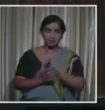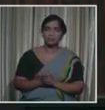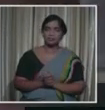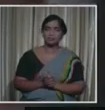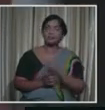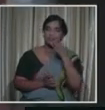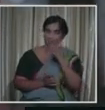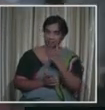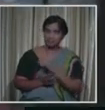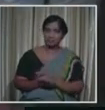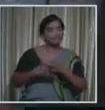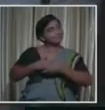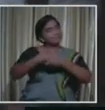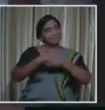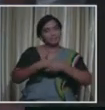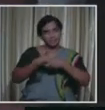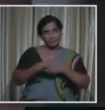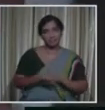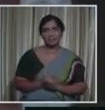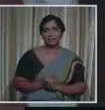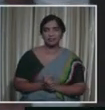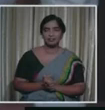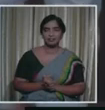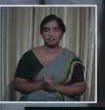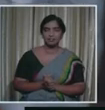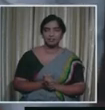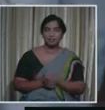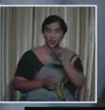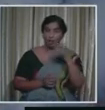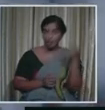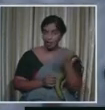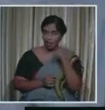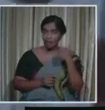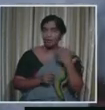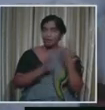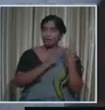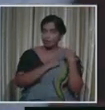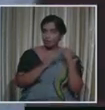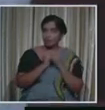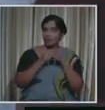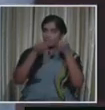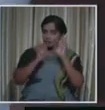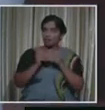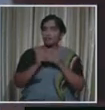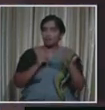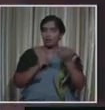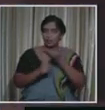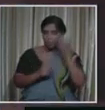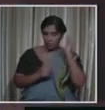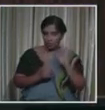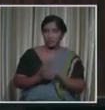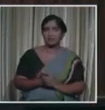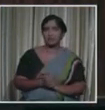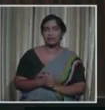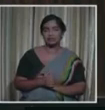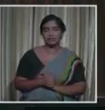ඔබතුමාට සුබ පතනවා ඔබතුමාට ලැබී තිබෙන නව කාර්යයන් නිසි පරිදි ඉටු කරන්න හැකියාව ලැබේවා කියලා.